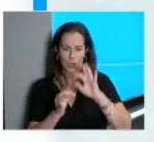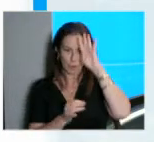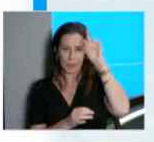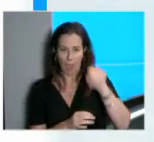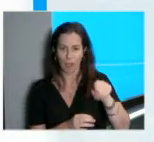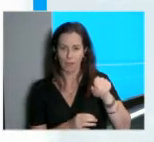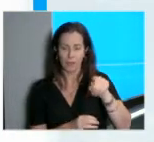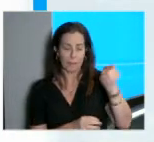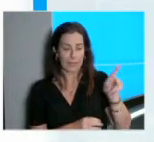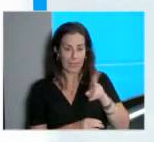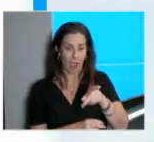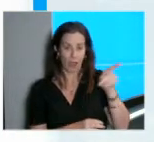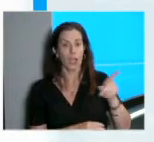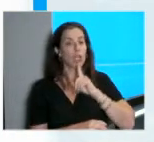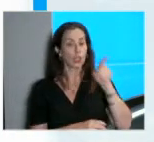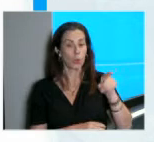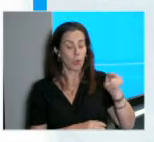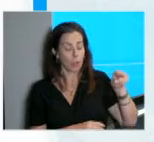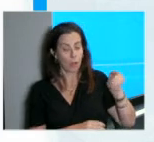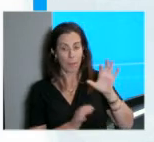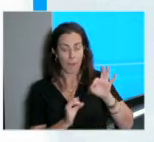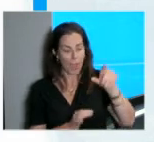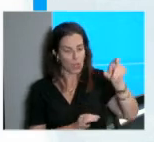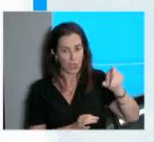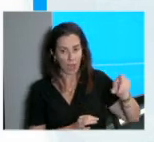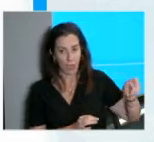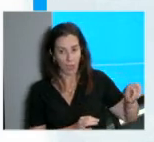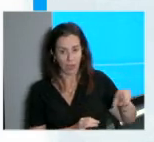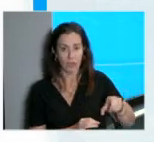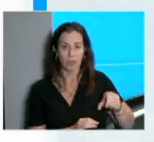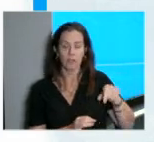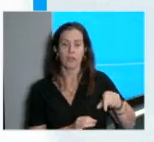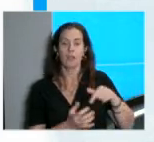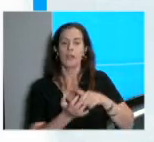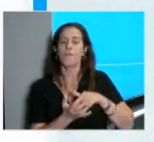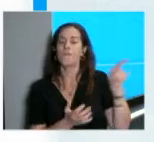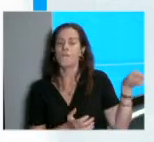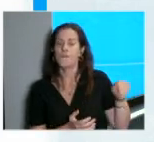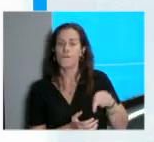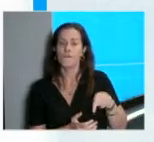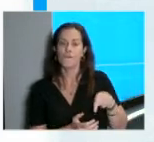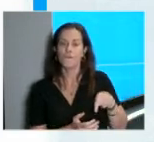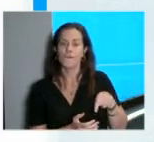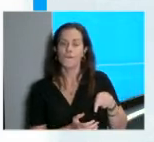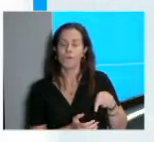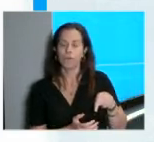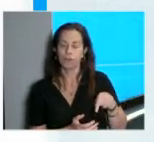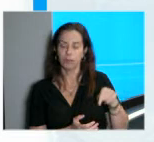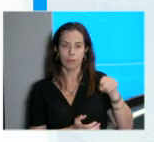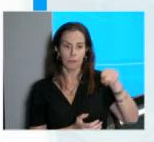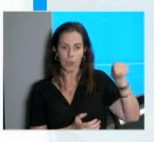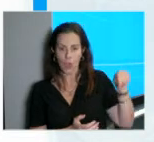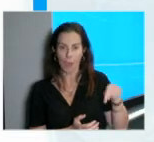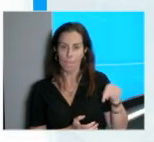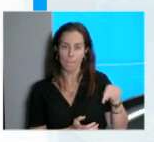מאיראן, דרך עיראק לסוריה, סוג של דרך המשי, כן? אתם זוכרים, הדרך הזאת מסין אל המערב, אז